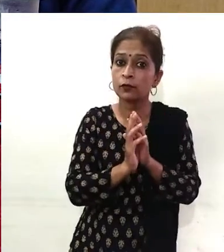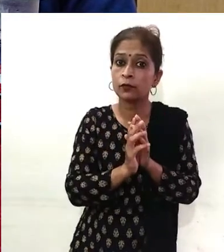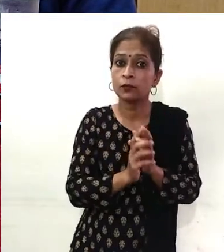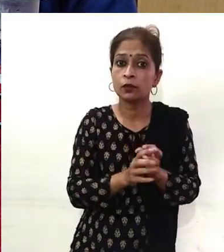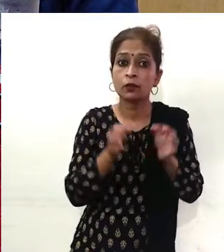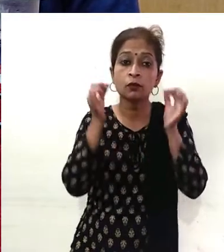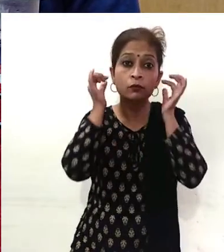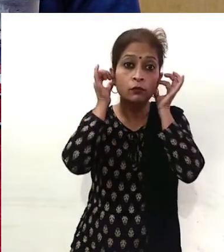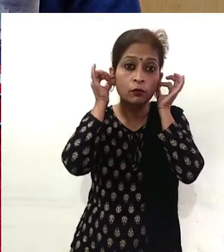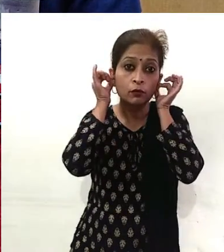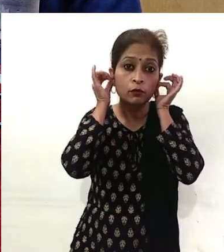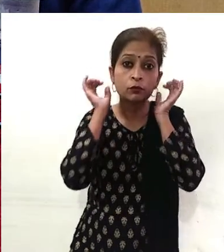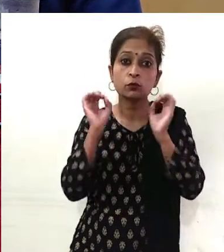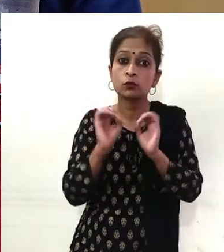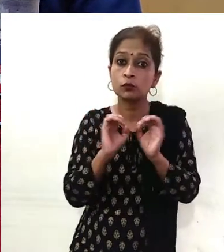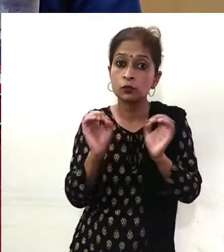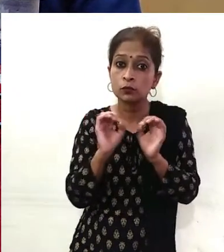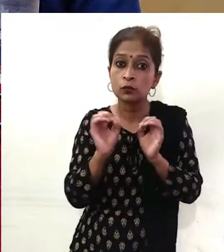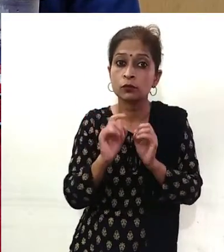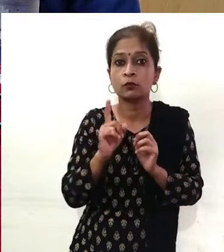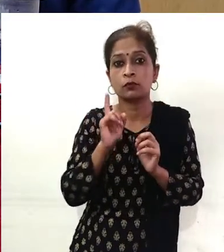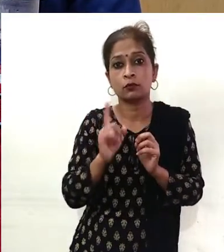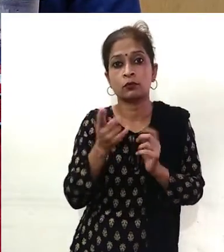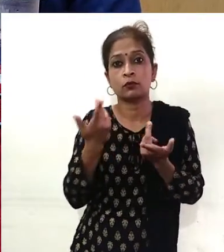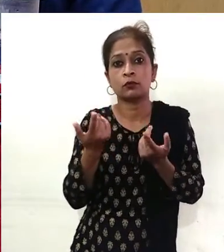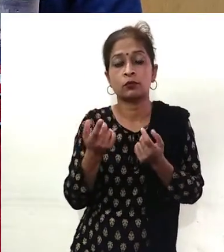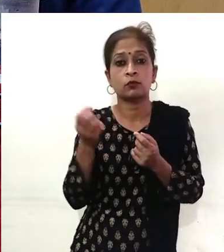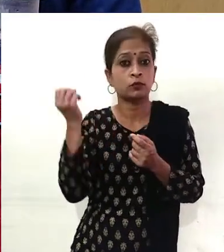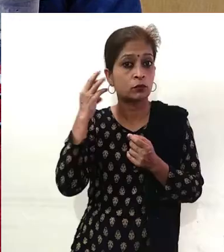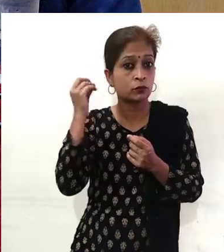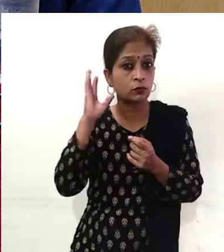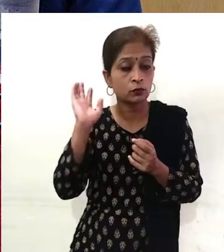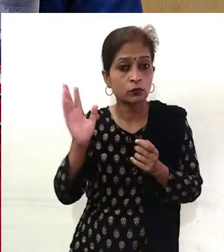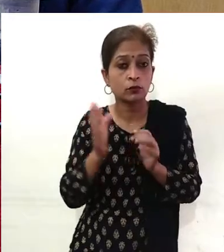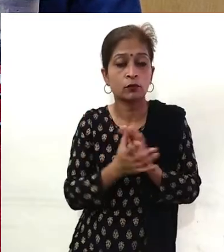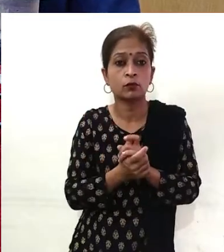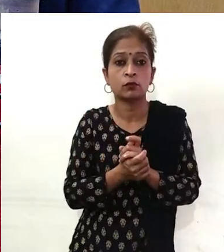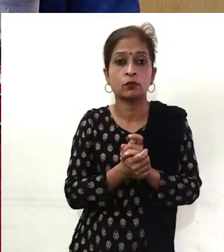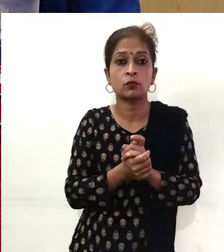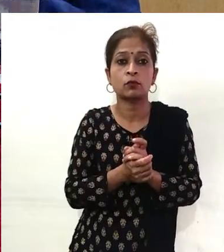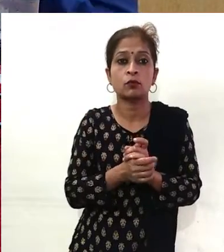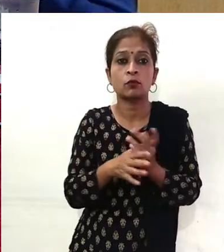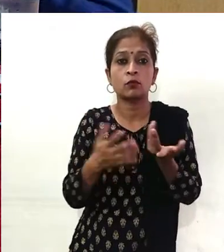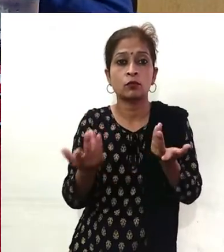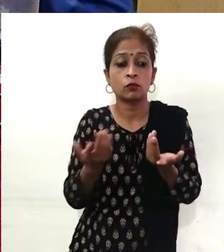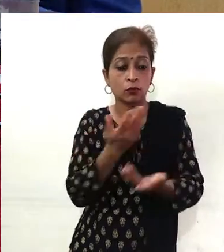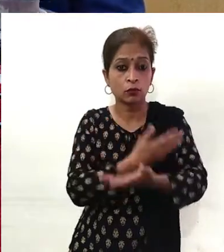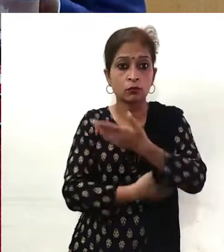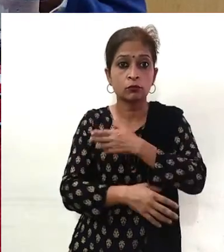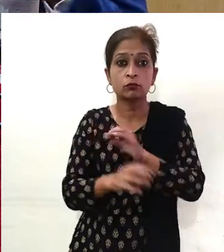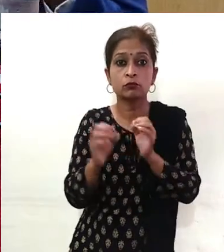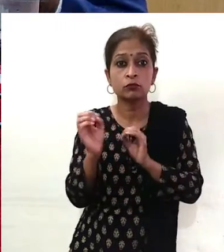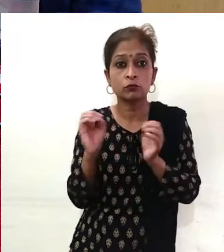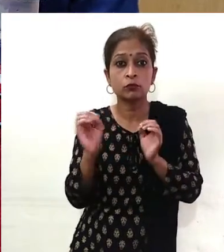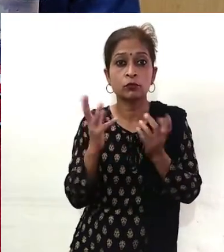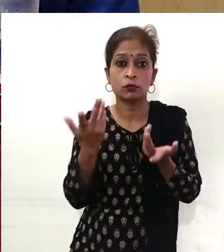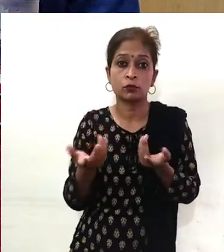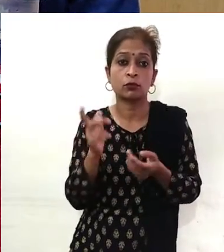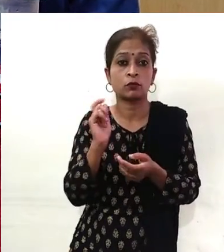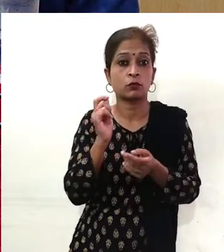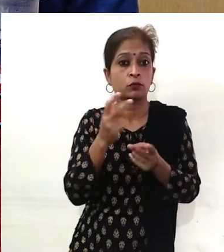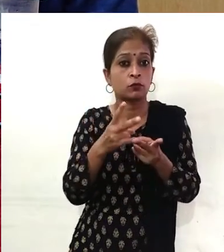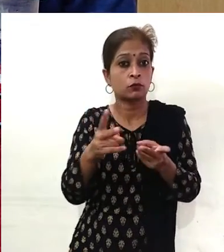बिनु काना, कर बिनु कर्म करे विधि नाना, आनन रहित सकल रस